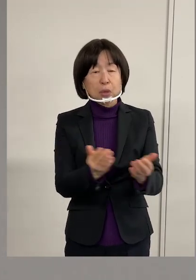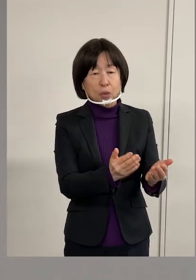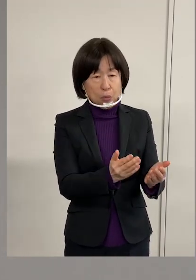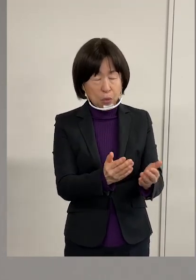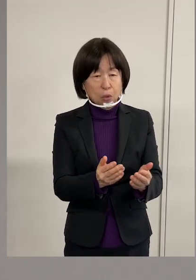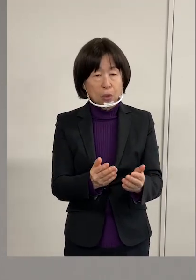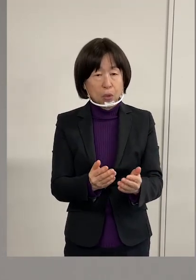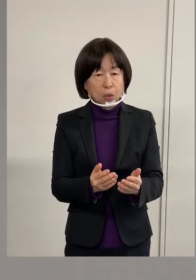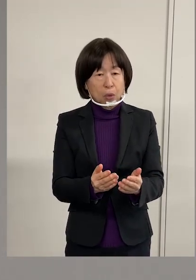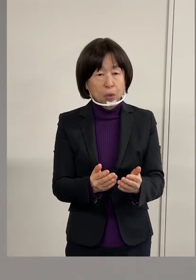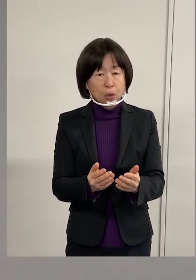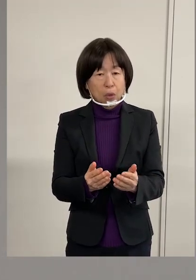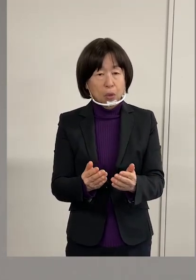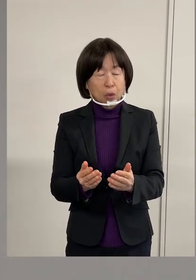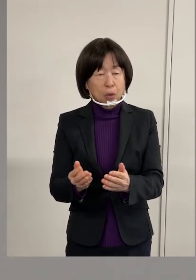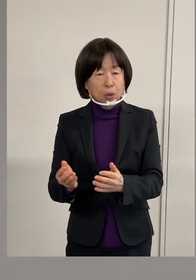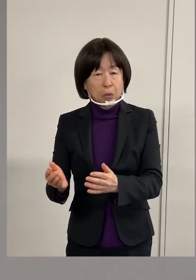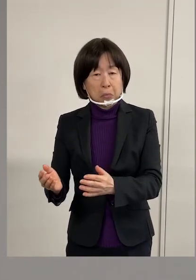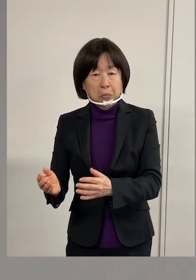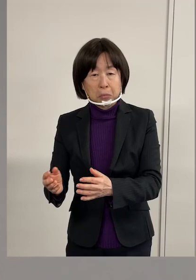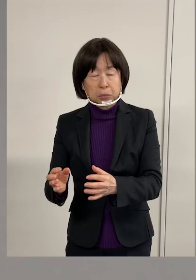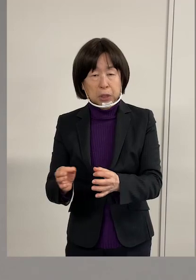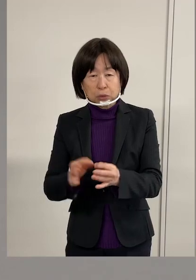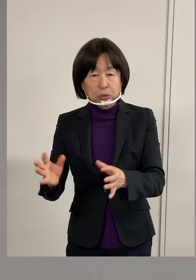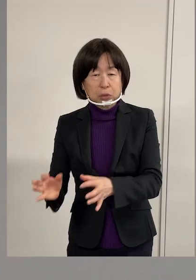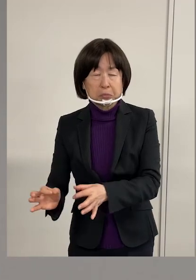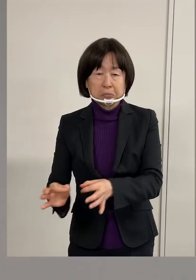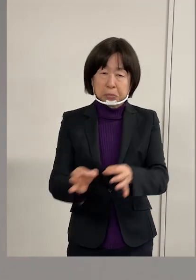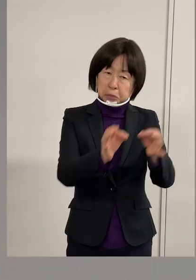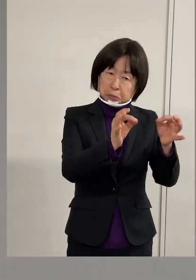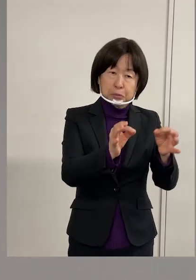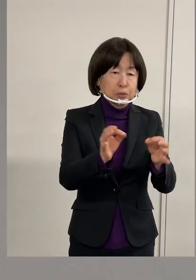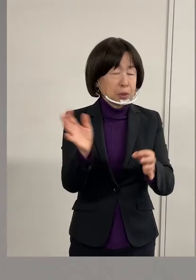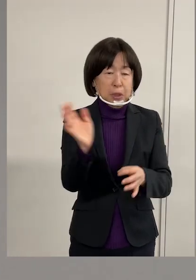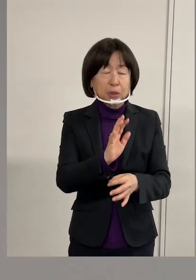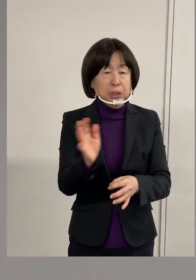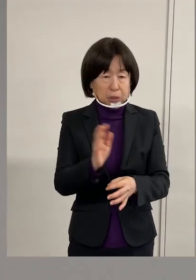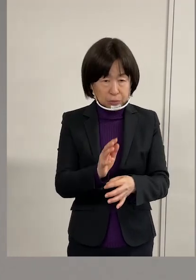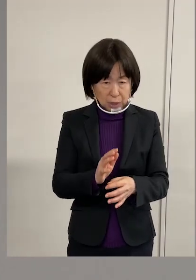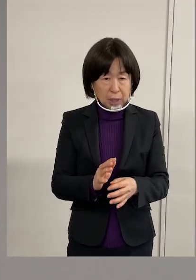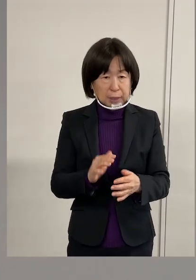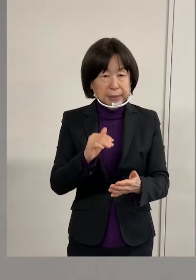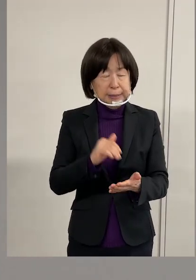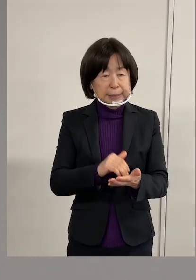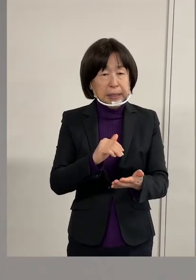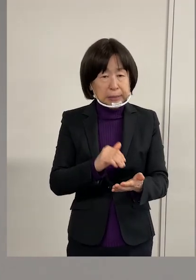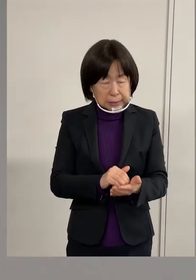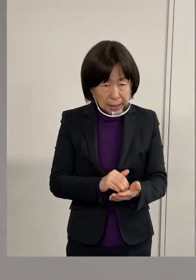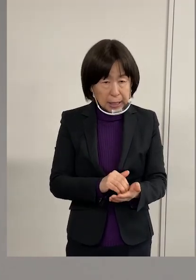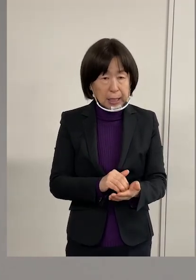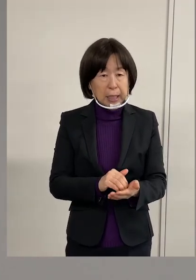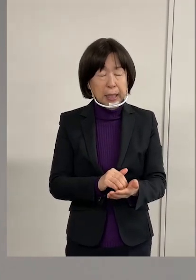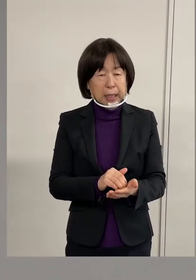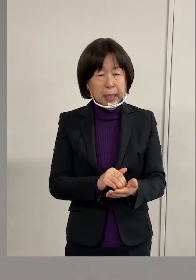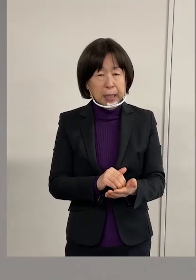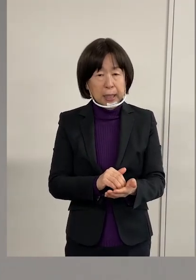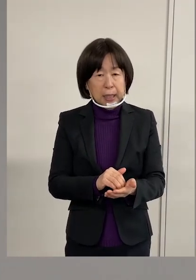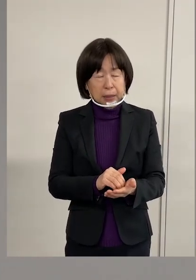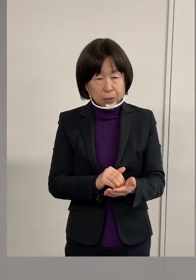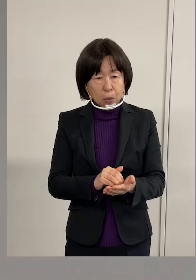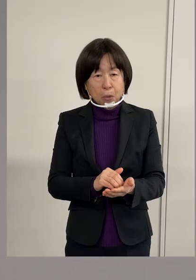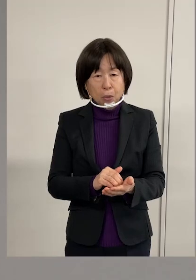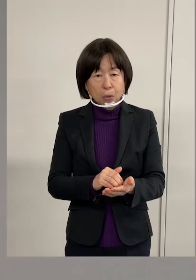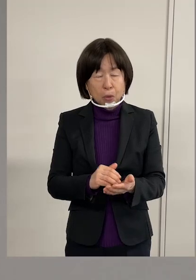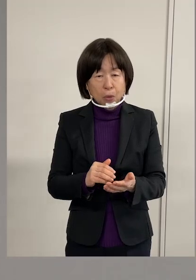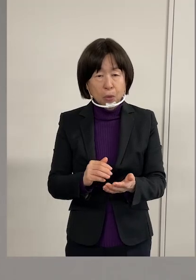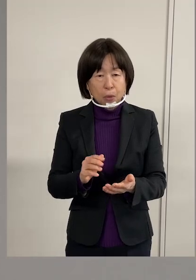ならないように圧縮はしておりますが、まあ、ここ最低限はこれだけはというところで、教育委員会が算定しておりますので、まあ、そのお